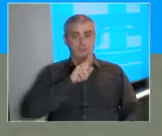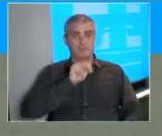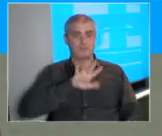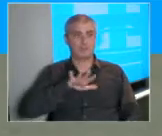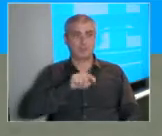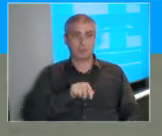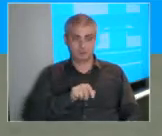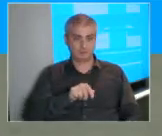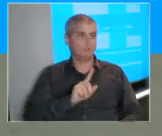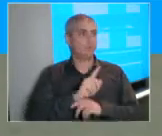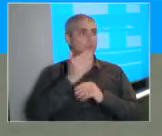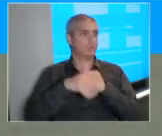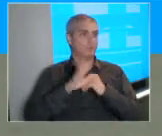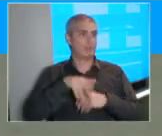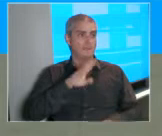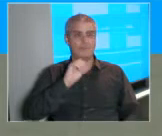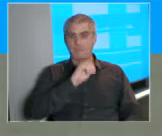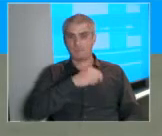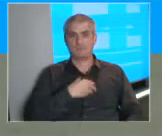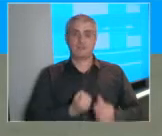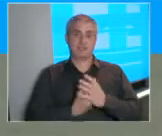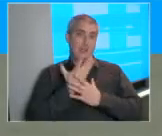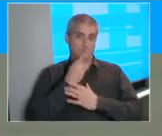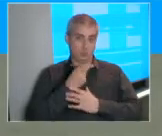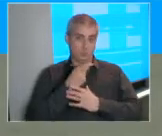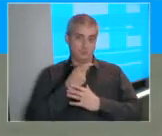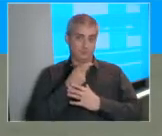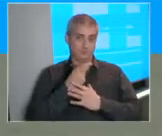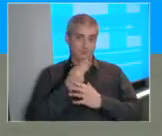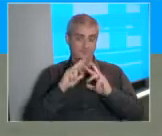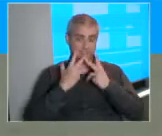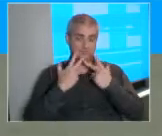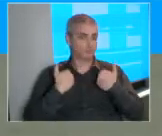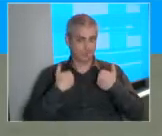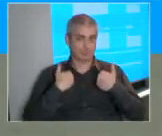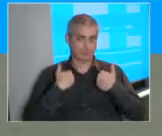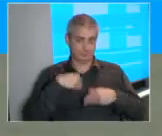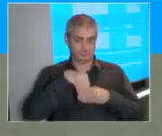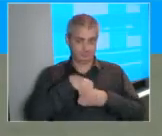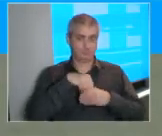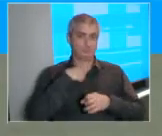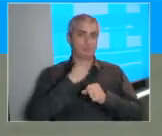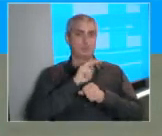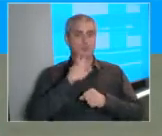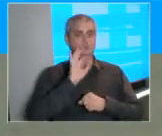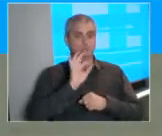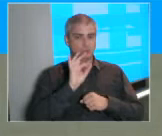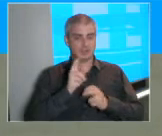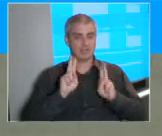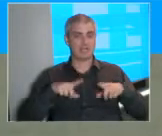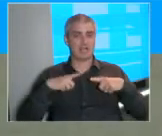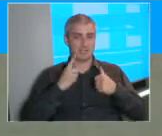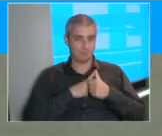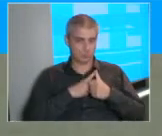בתחום, ולאחרונה בממ"מ גם הוקם צוות שאני עובד בתוכו, שעוסק בעניינים של